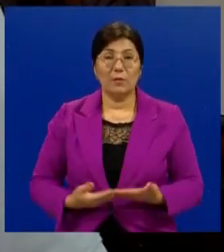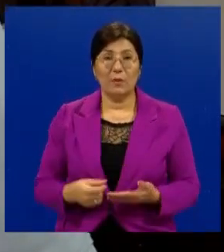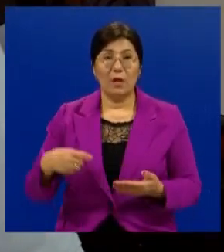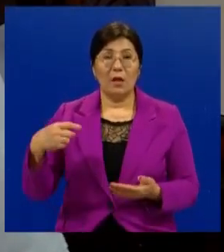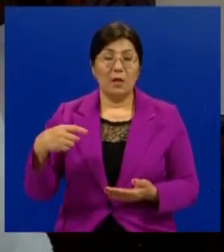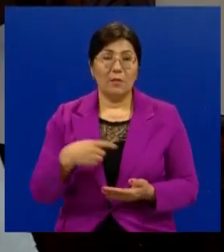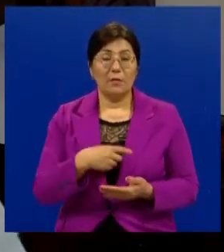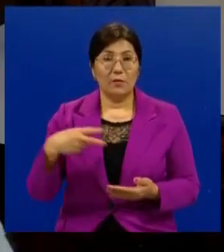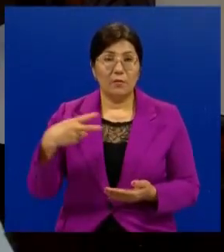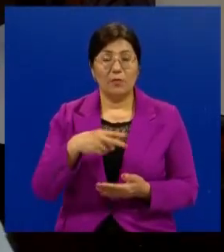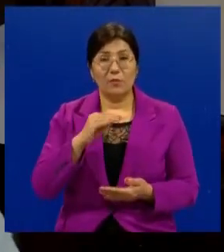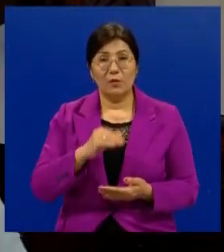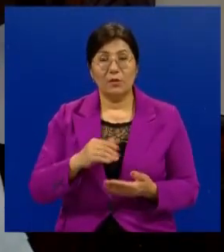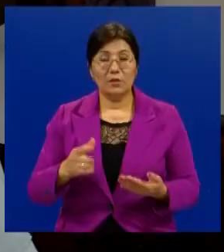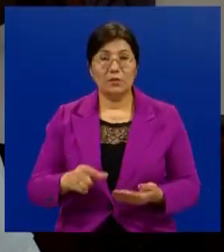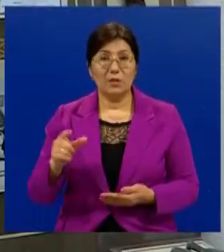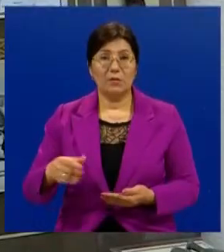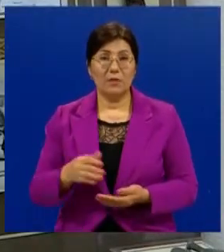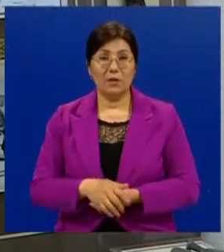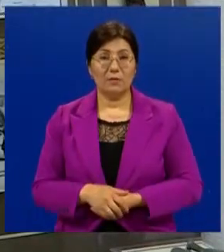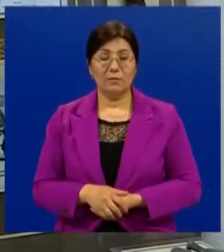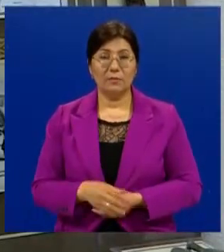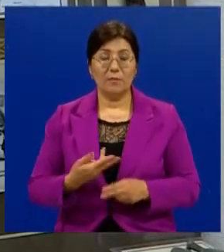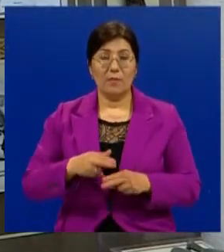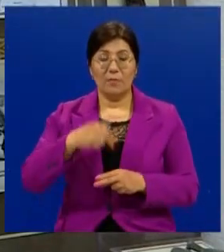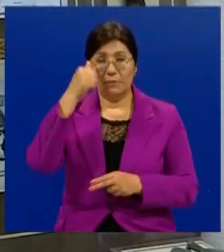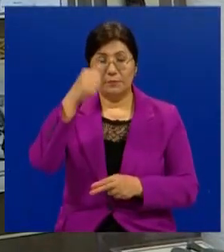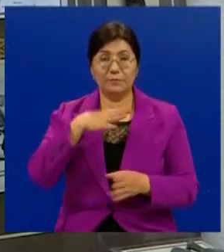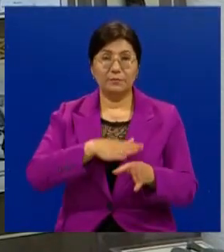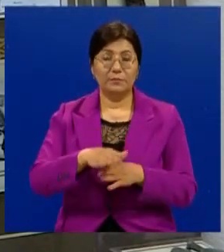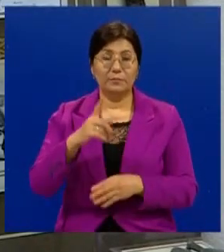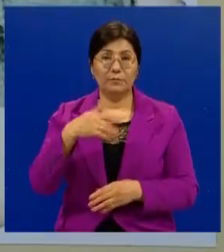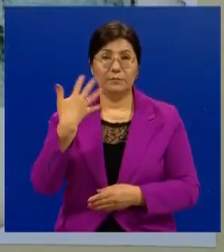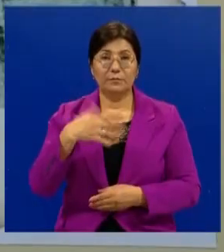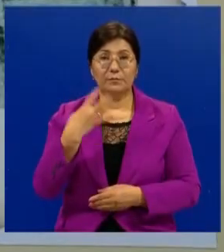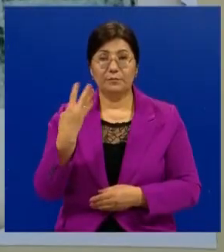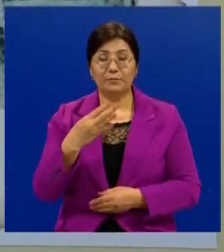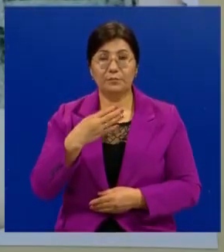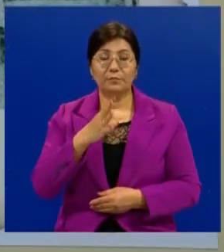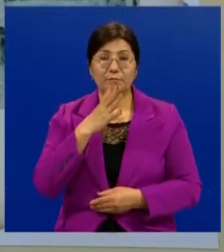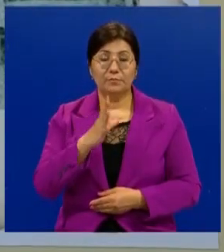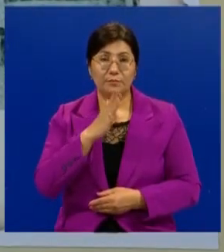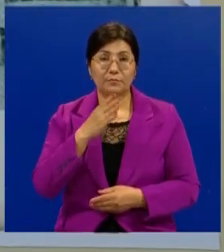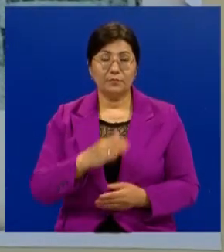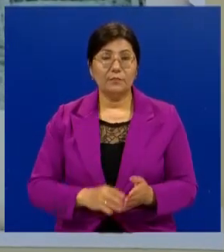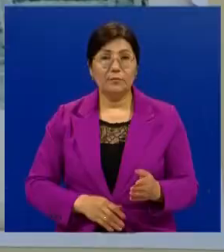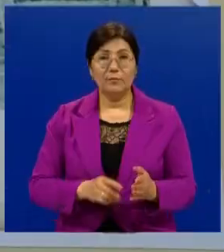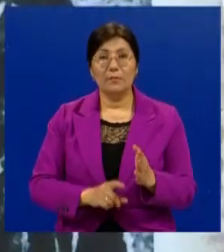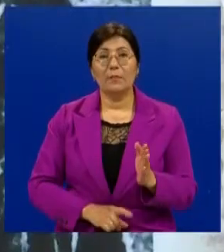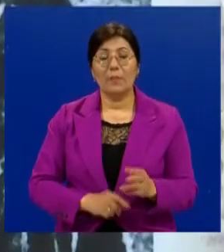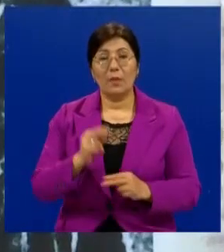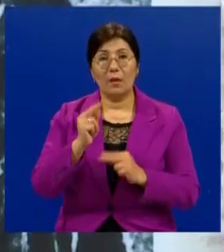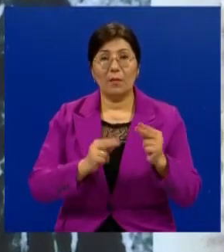татарской слободке, где проживали богатые купцы-татары. В этом году исполняется 154 года со дня основания города.